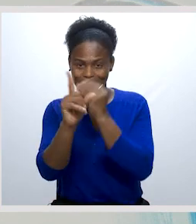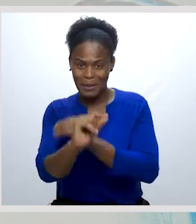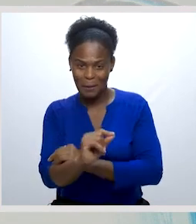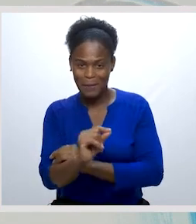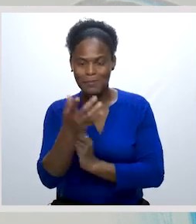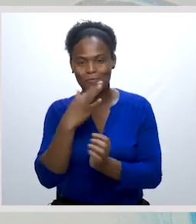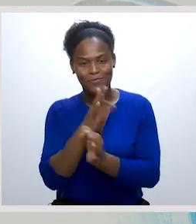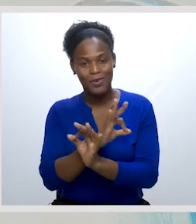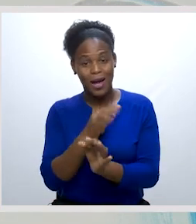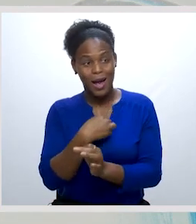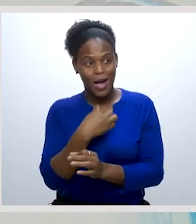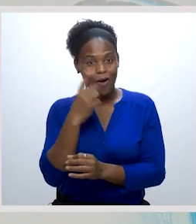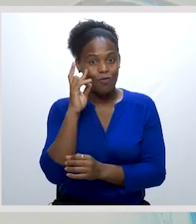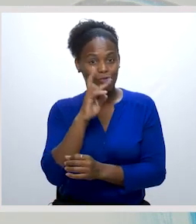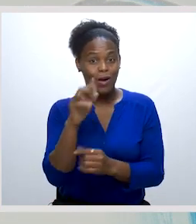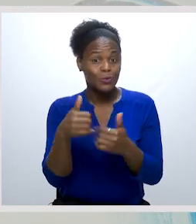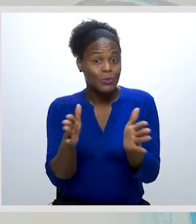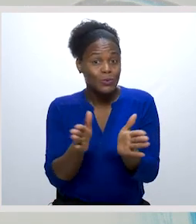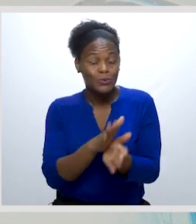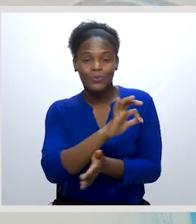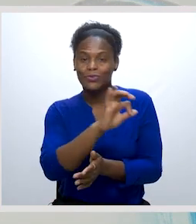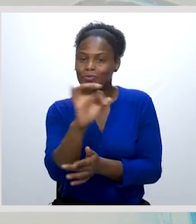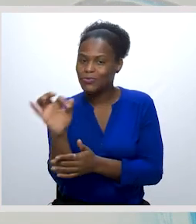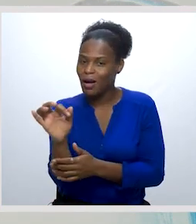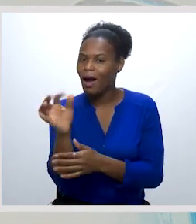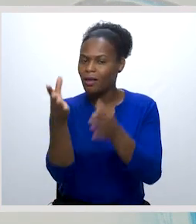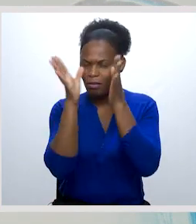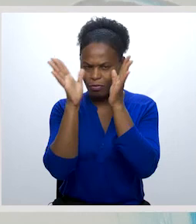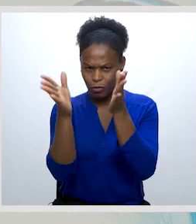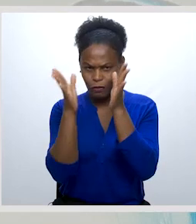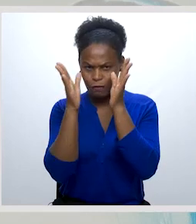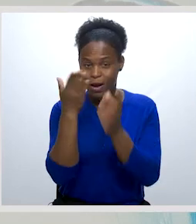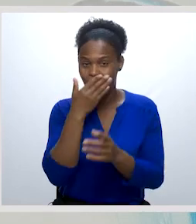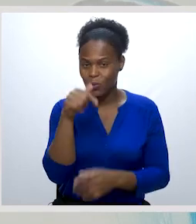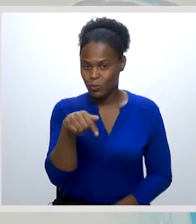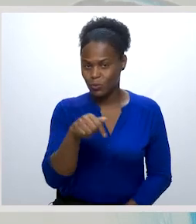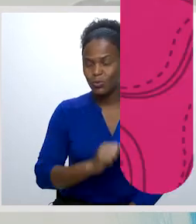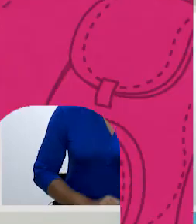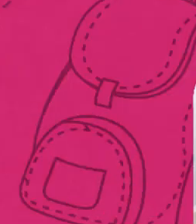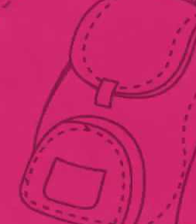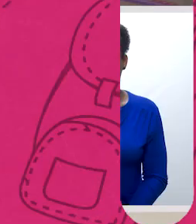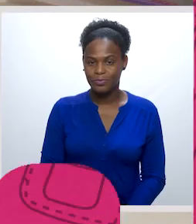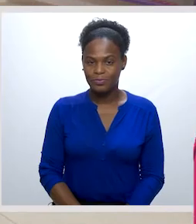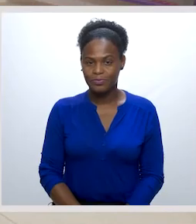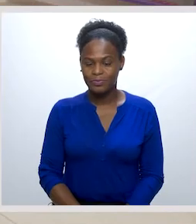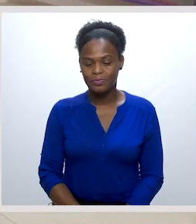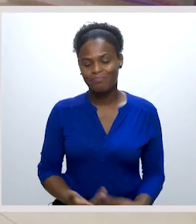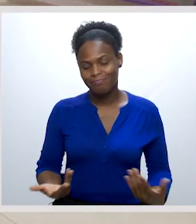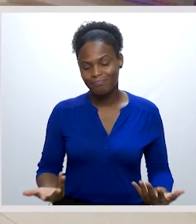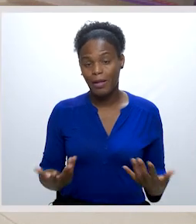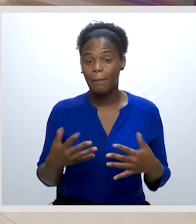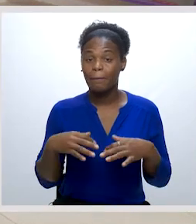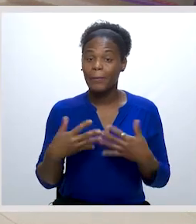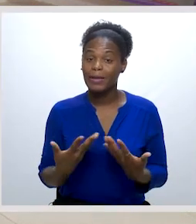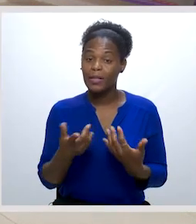Super, je vois que tout le monde était très attentif aujourd'hui. Nous voilà à la